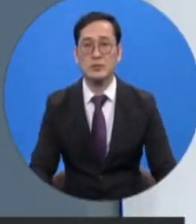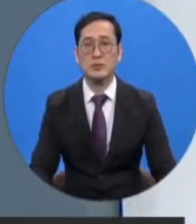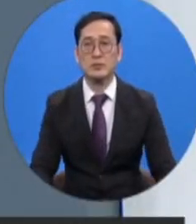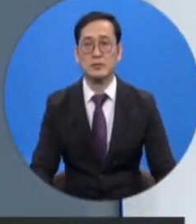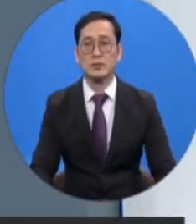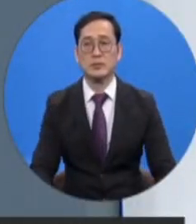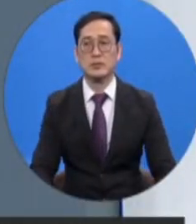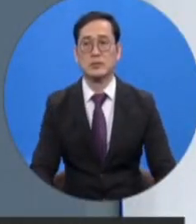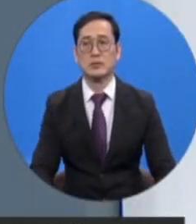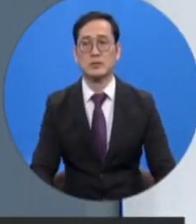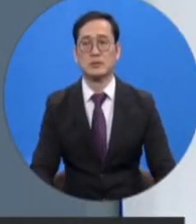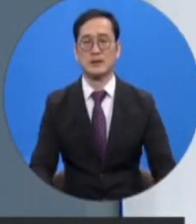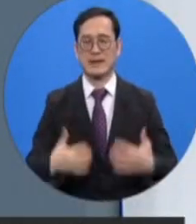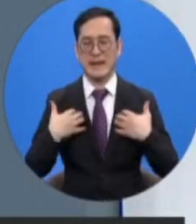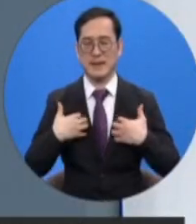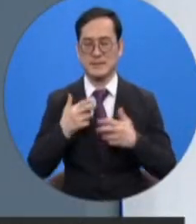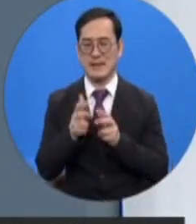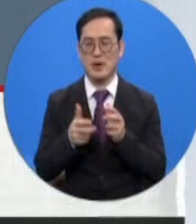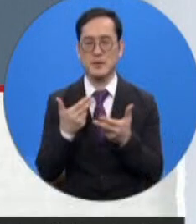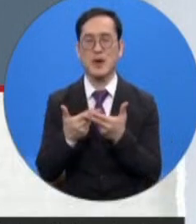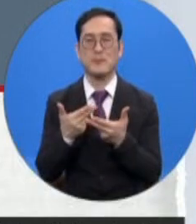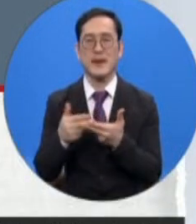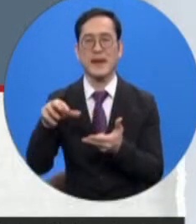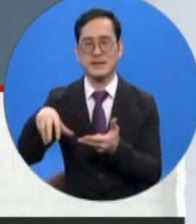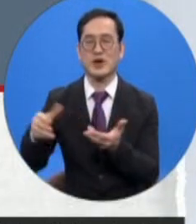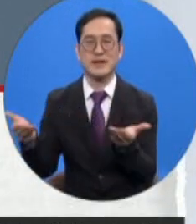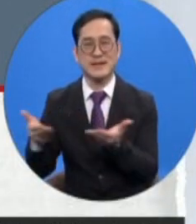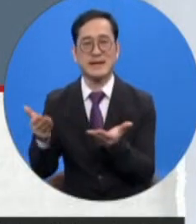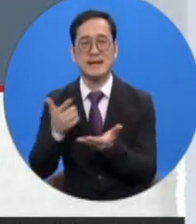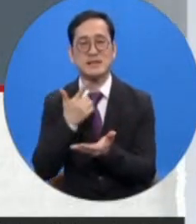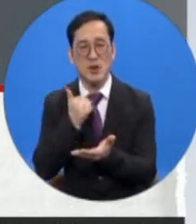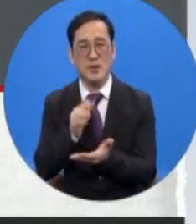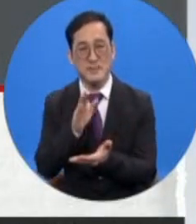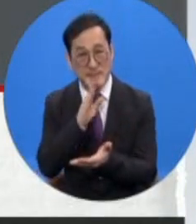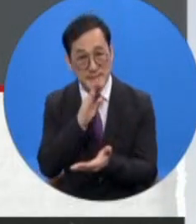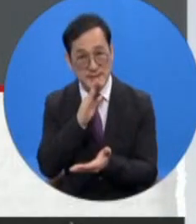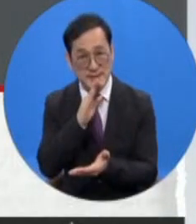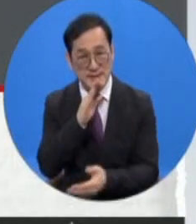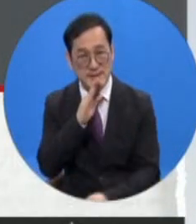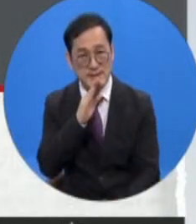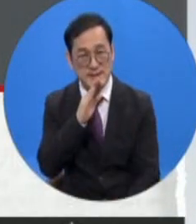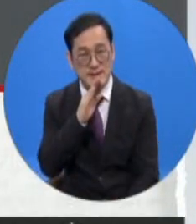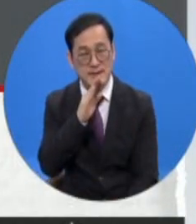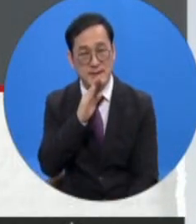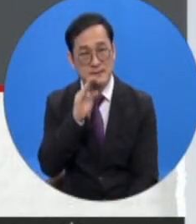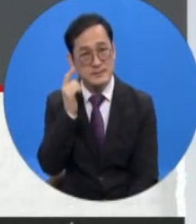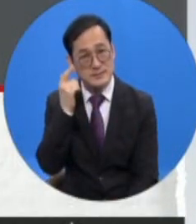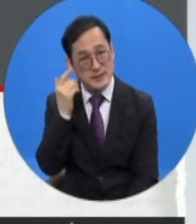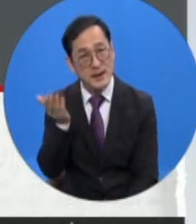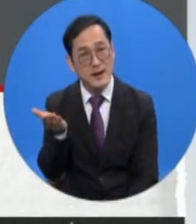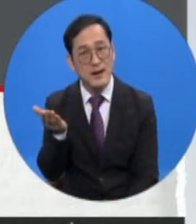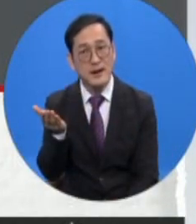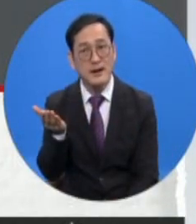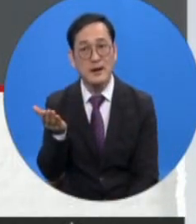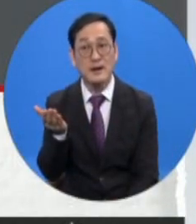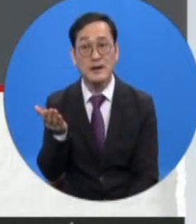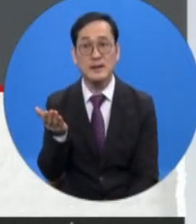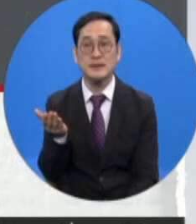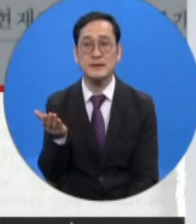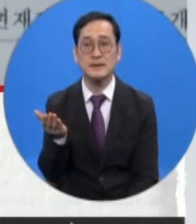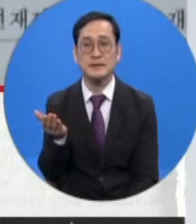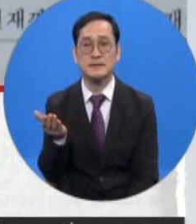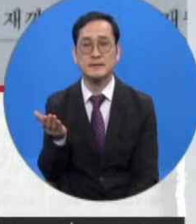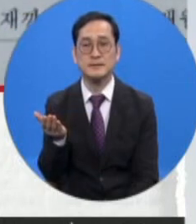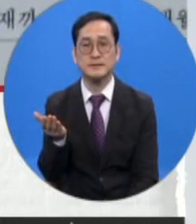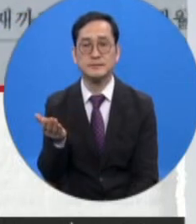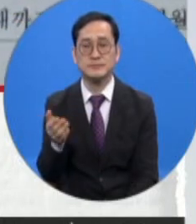건 결국 게임산업협회에서 재직했던 것이 맞냐에 대한 논란 아니겠습니까? 처음 문제를 제기했던 것도 게임산업협회가 설립했던